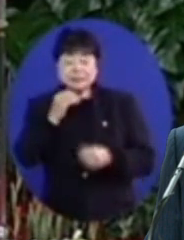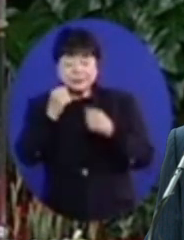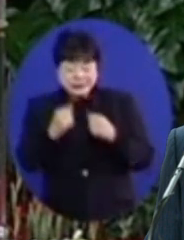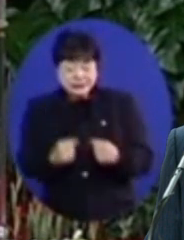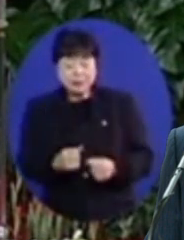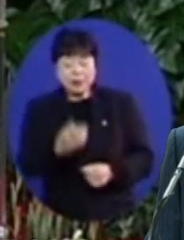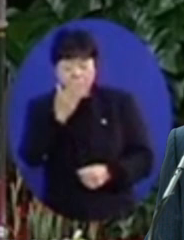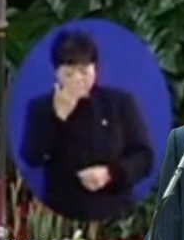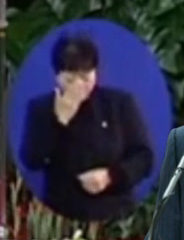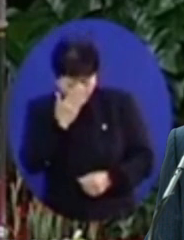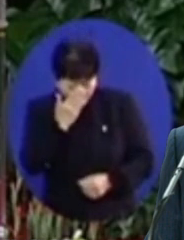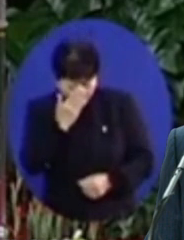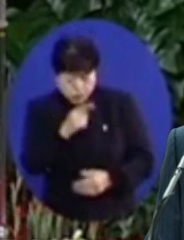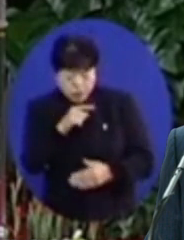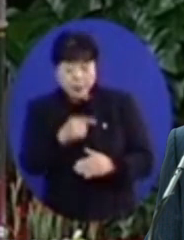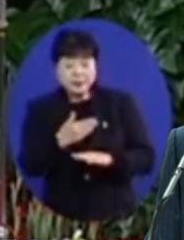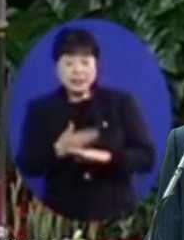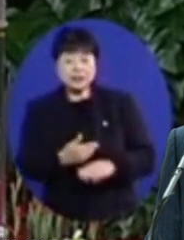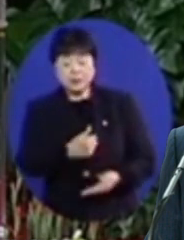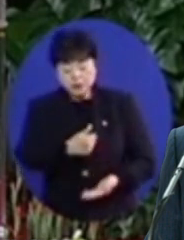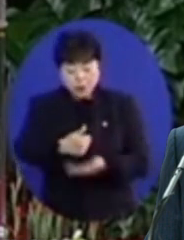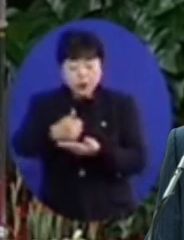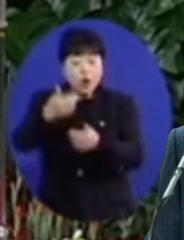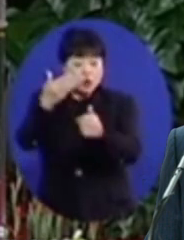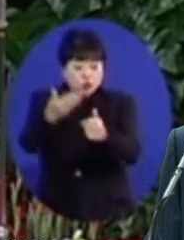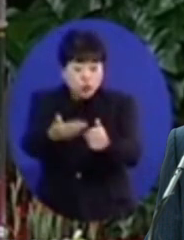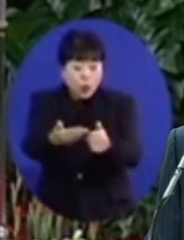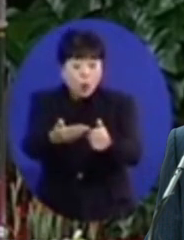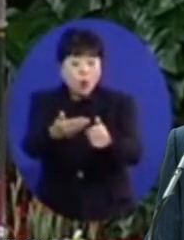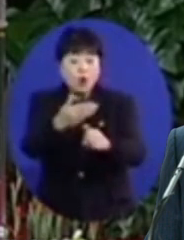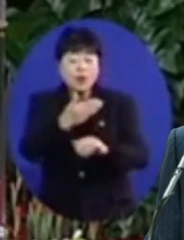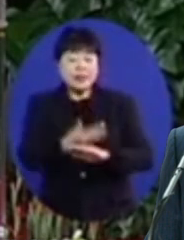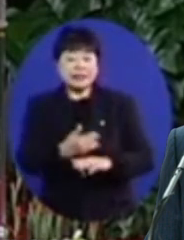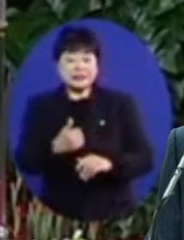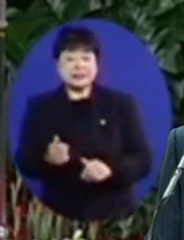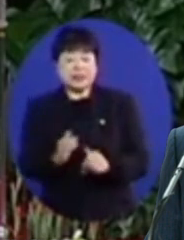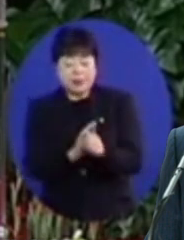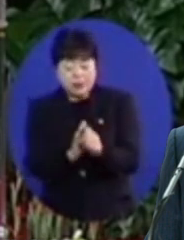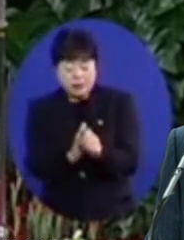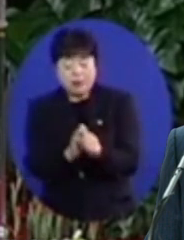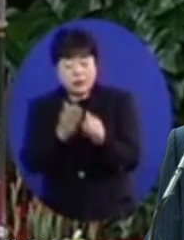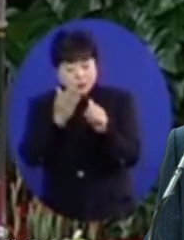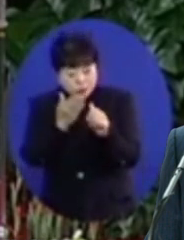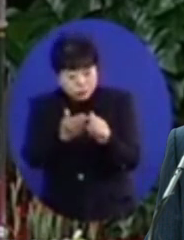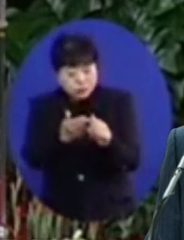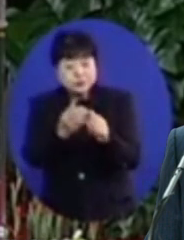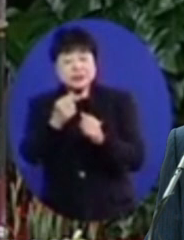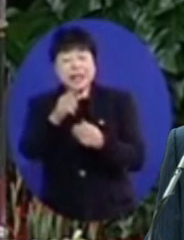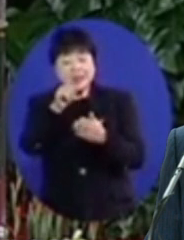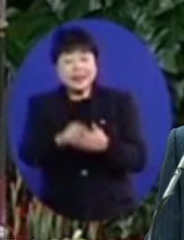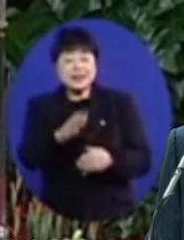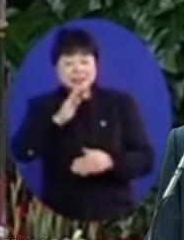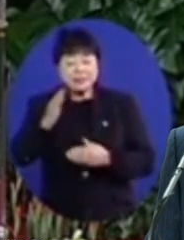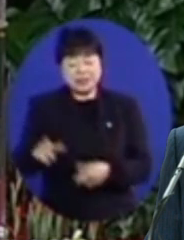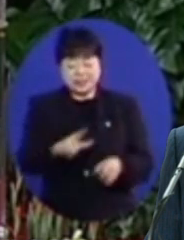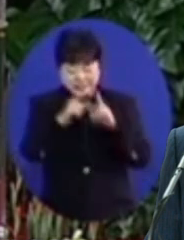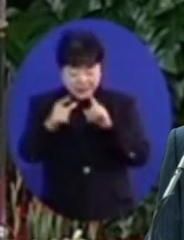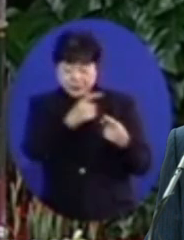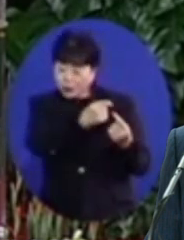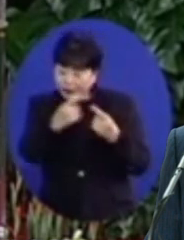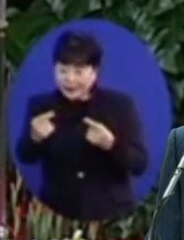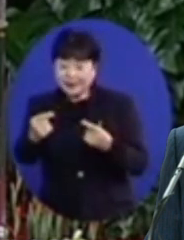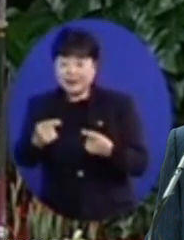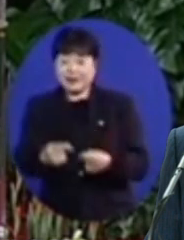삶은 이렇게 겸손한 마음으로 남을 섬기고 남을 받아들이는 삶을 살 때 참된 삶을 사는게 있습니다